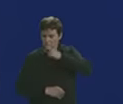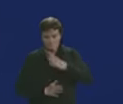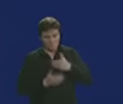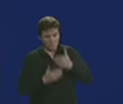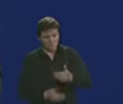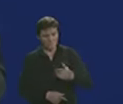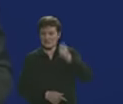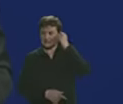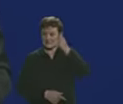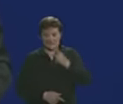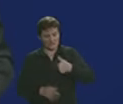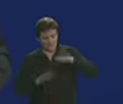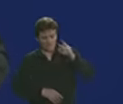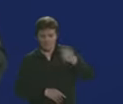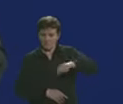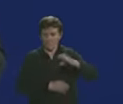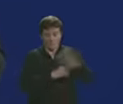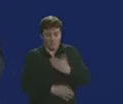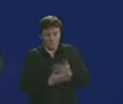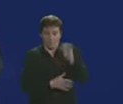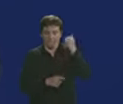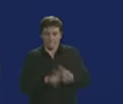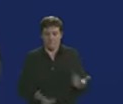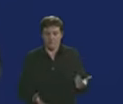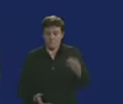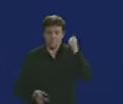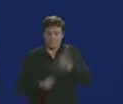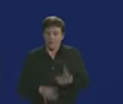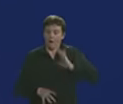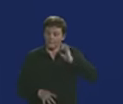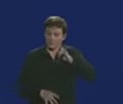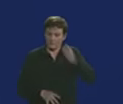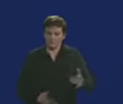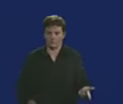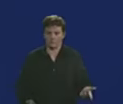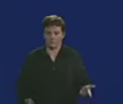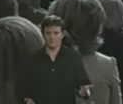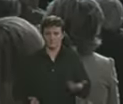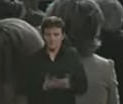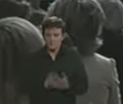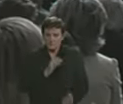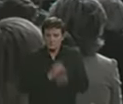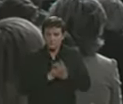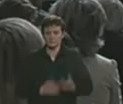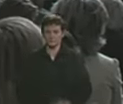propositions, contre ma candidature. Jamais. Jamais. Et c'est inouï.